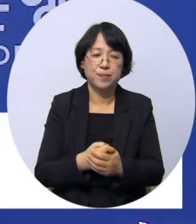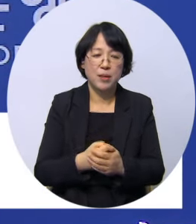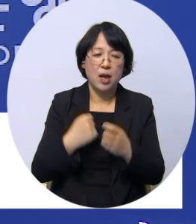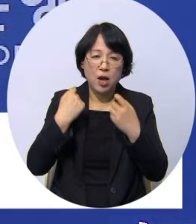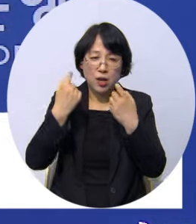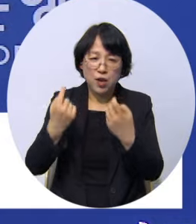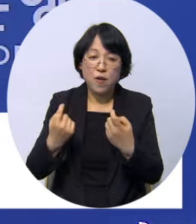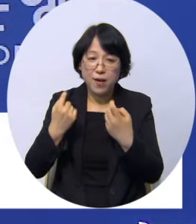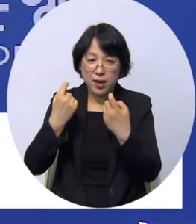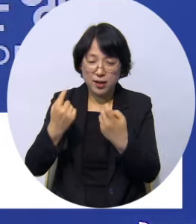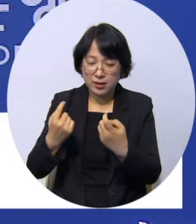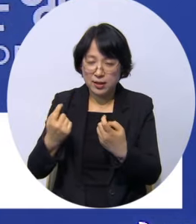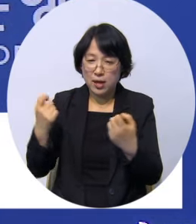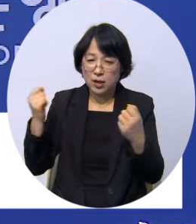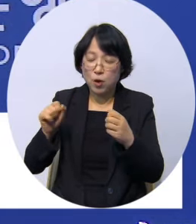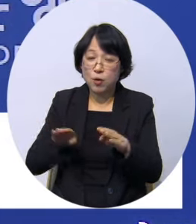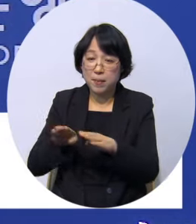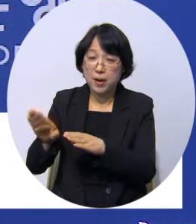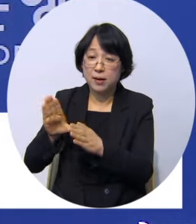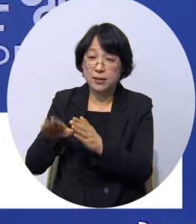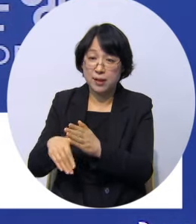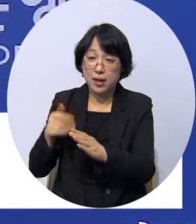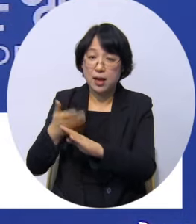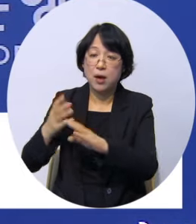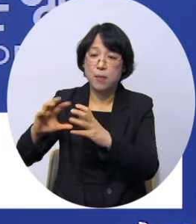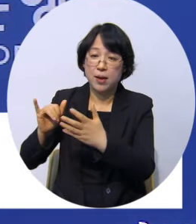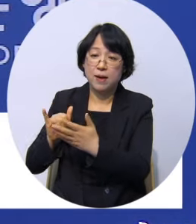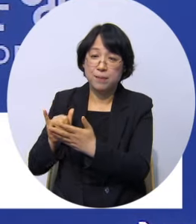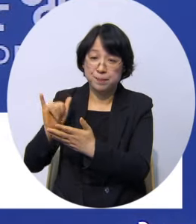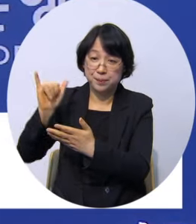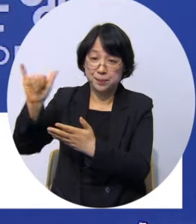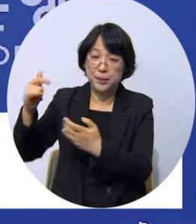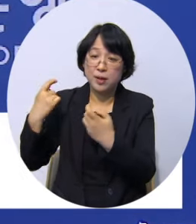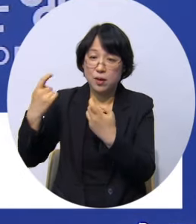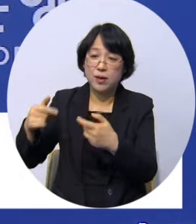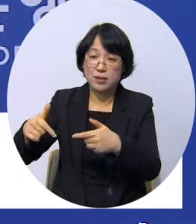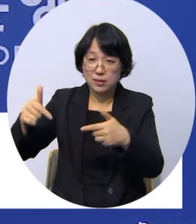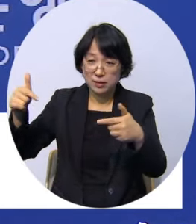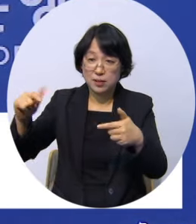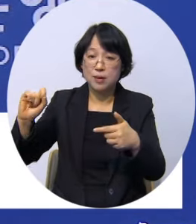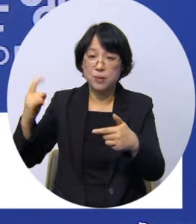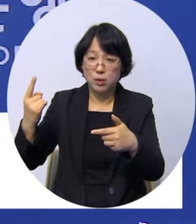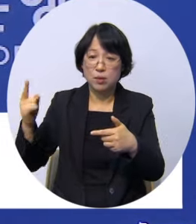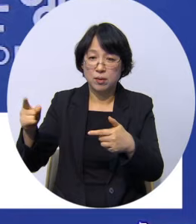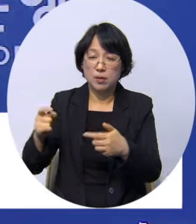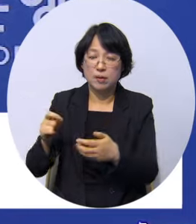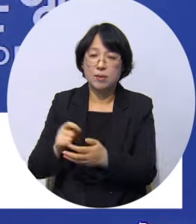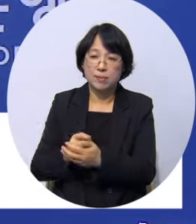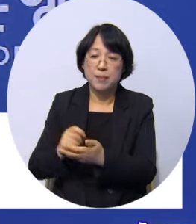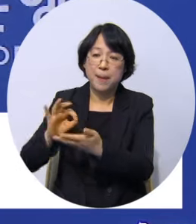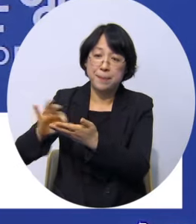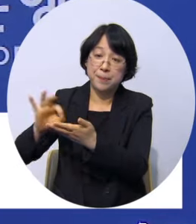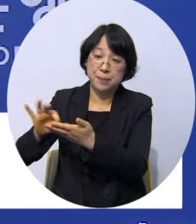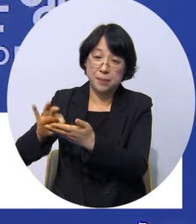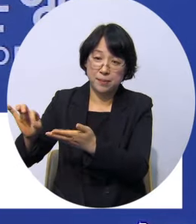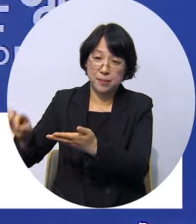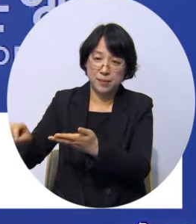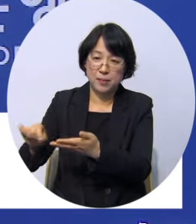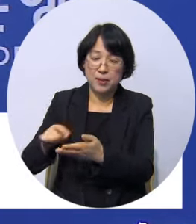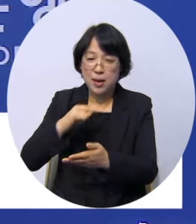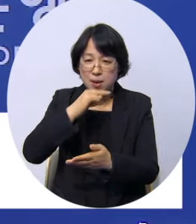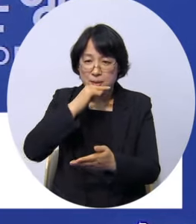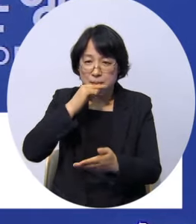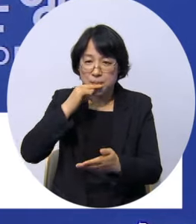수지는 겨울 방학철 해외 여행객 증가 등으로 여행 지급이 늘면서 적자 규모가